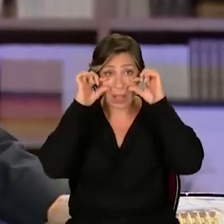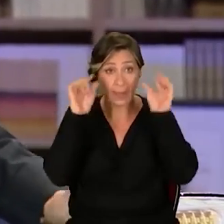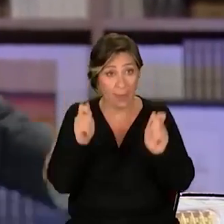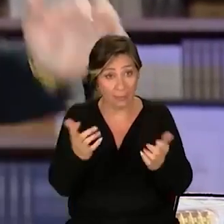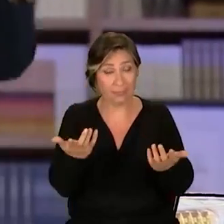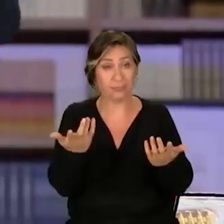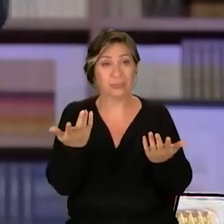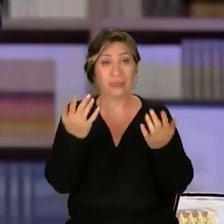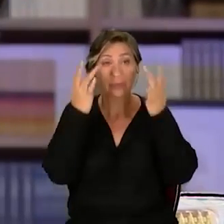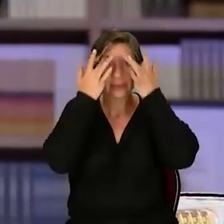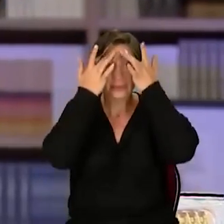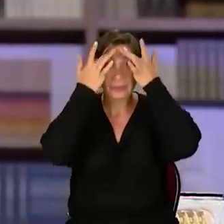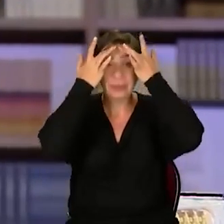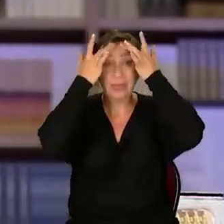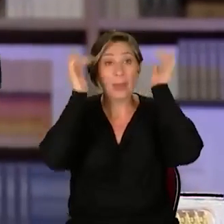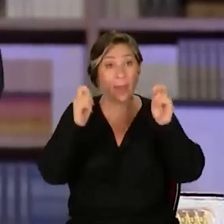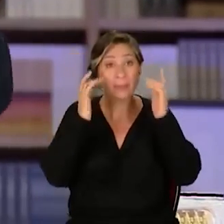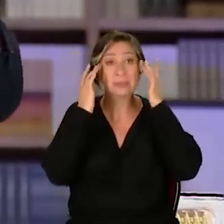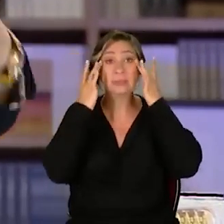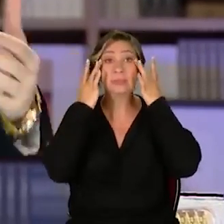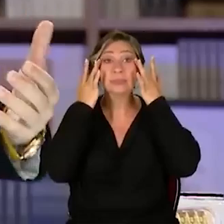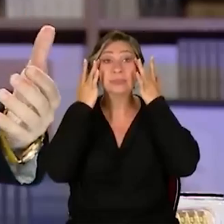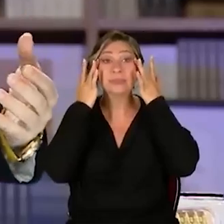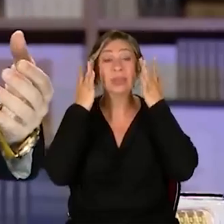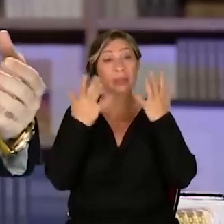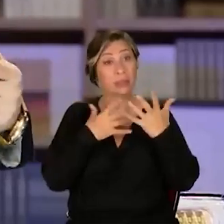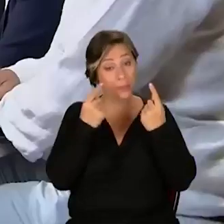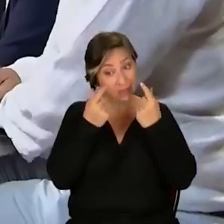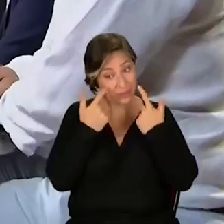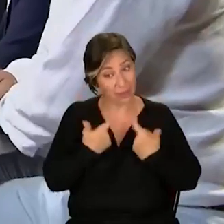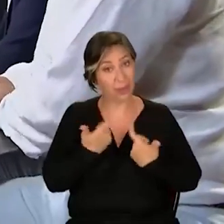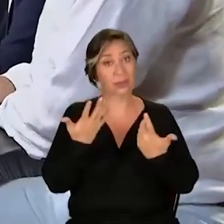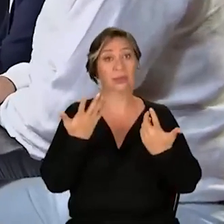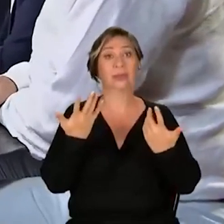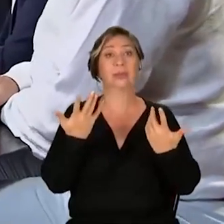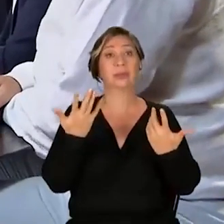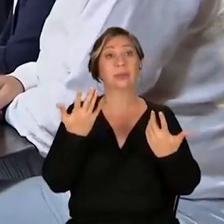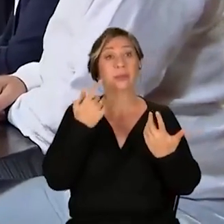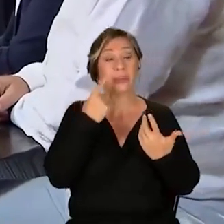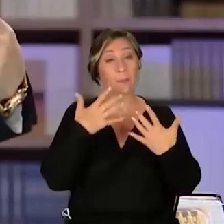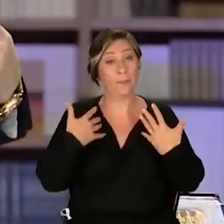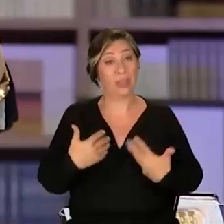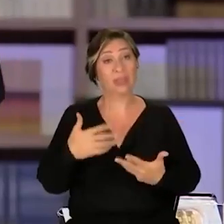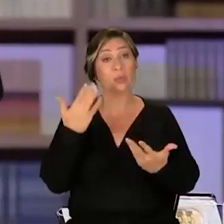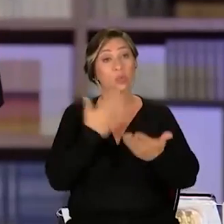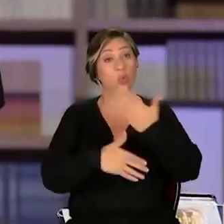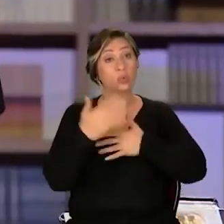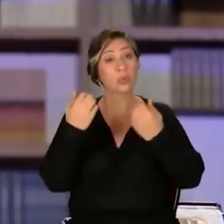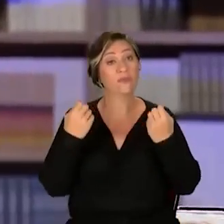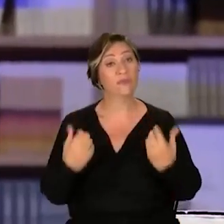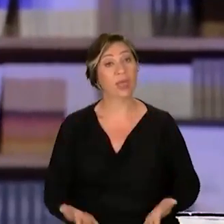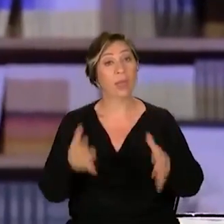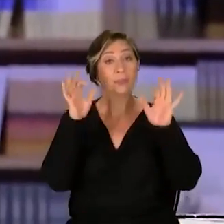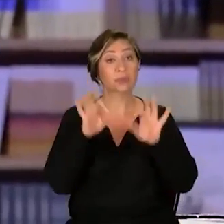yavrum. Şurayı şey yapalım canım. Biraz dikkat et kendine. Bak işte bedenin hakikaten çökmeye